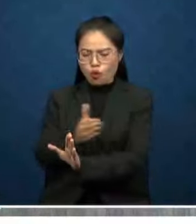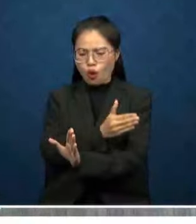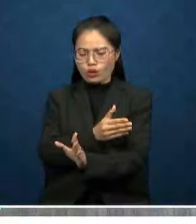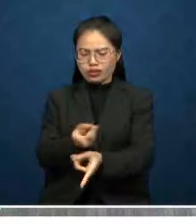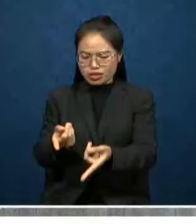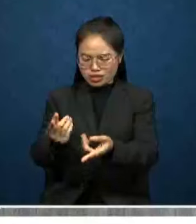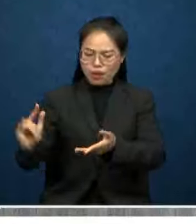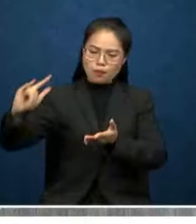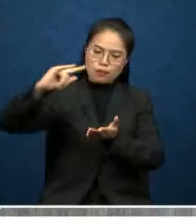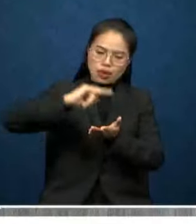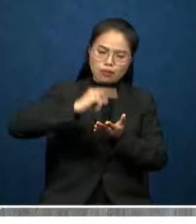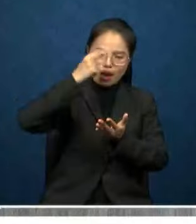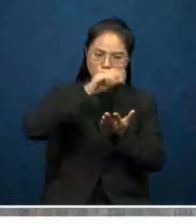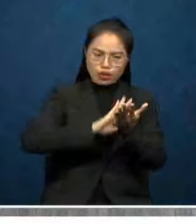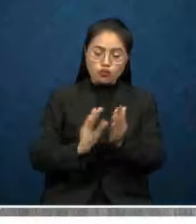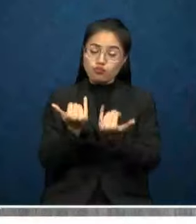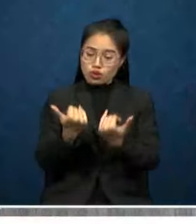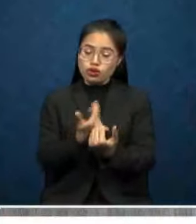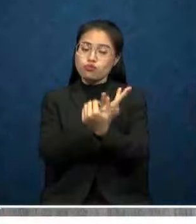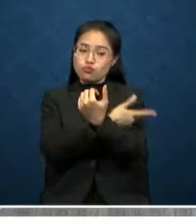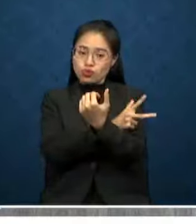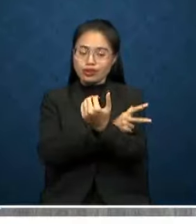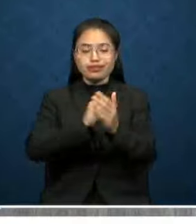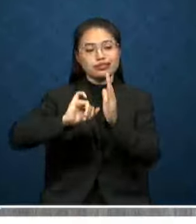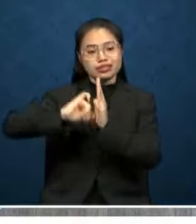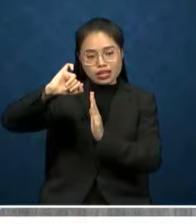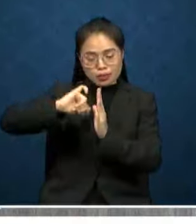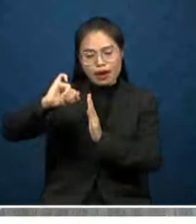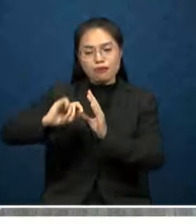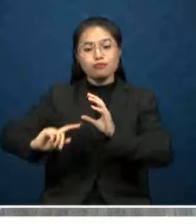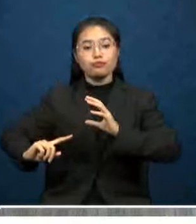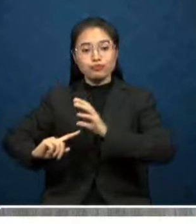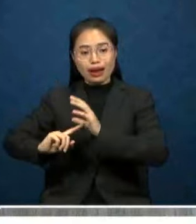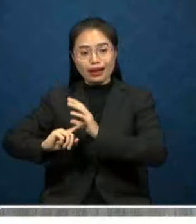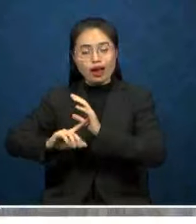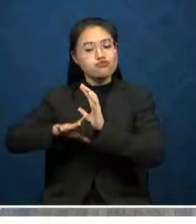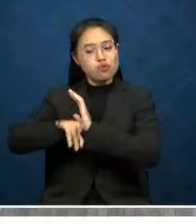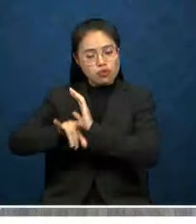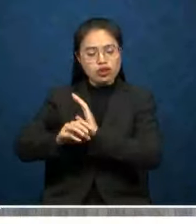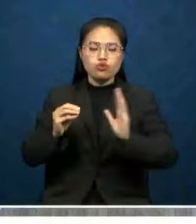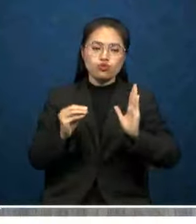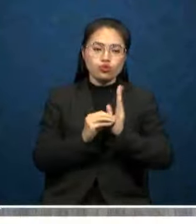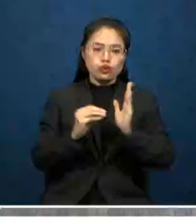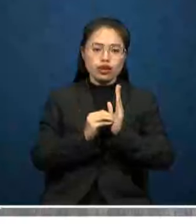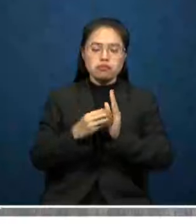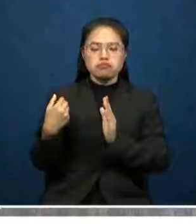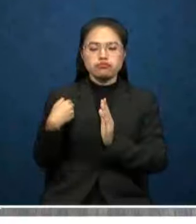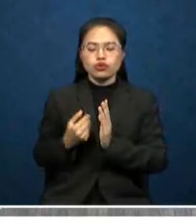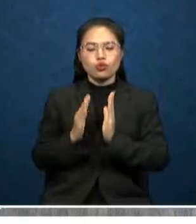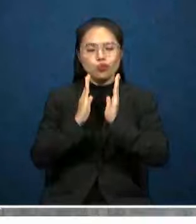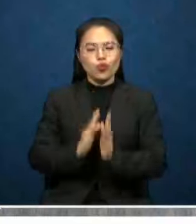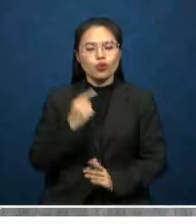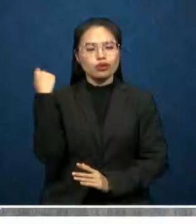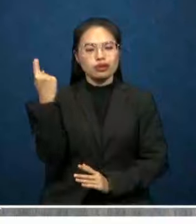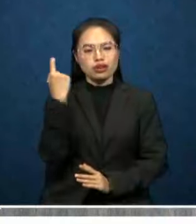กรองวันนี้ที่ภูเก็ตก็ดีเชียงใหม่ก็ดีพัทยาก็ดีในกรุงเทพฯก็ดีมีนักท่องเที่ยวหลาย10บ